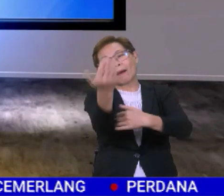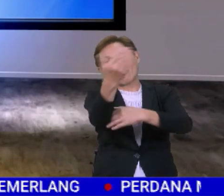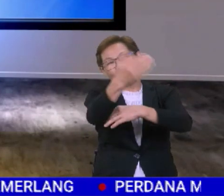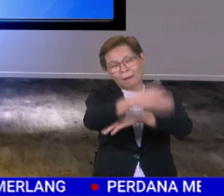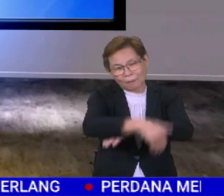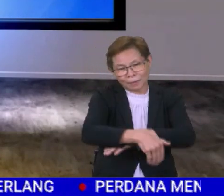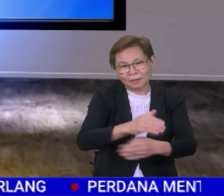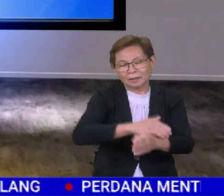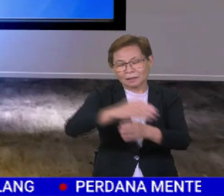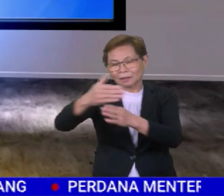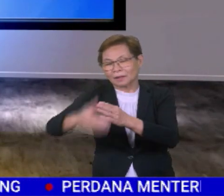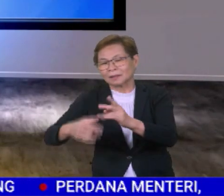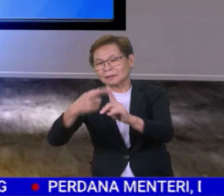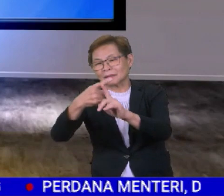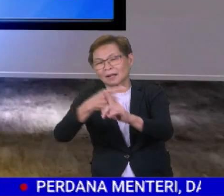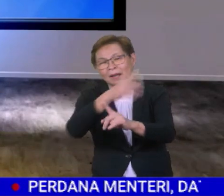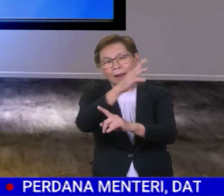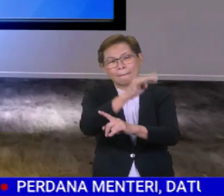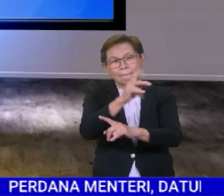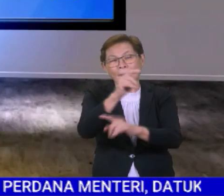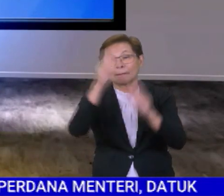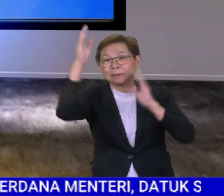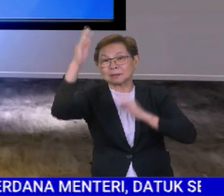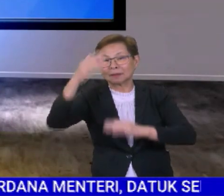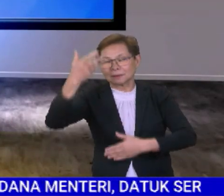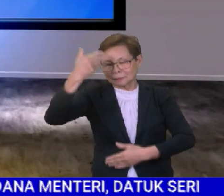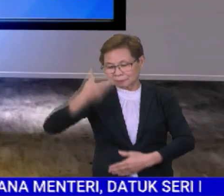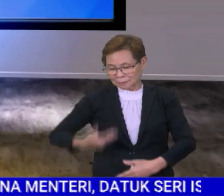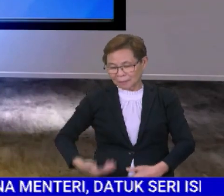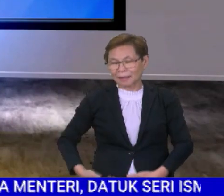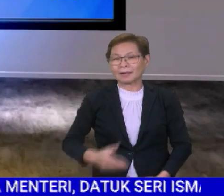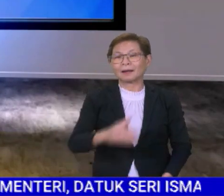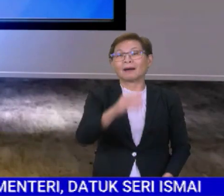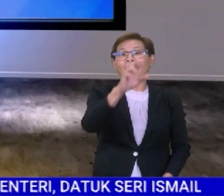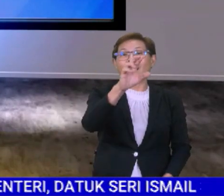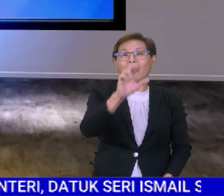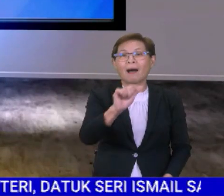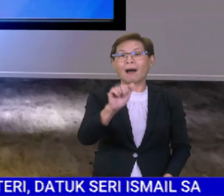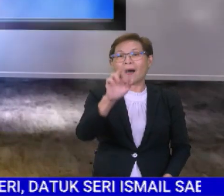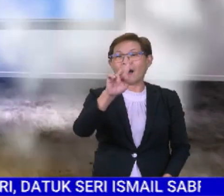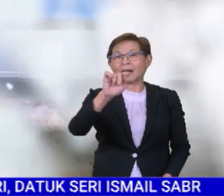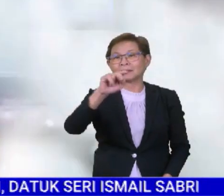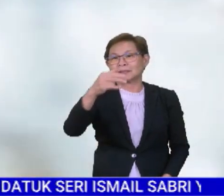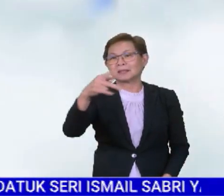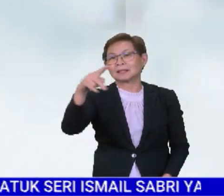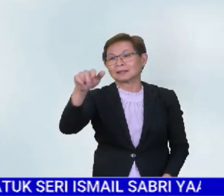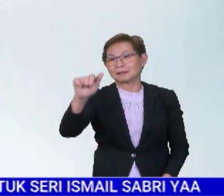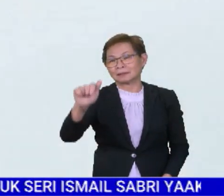Sekian dahulu dari Jabatan Meteorologi Malaysia, saya Atika Marziah. Assalamualaikum dan salam sejahtera.